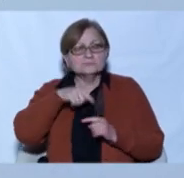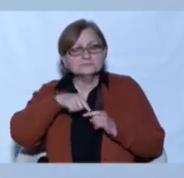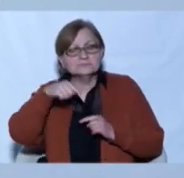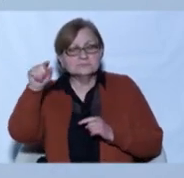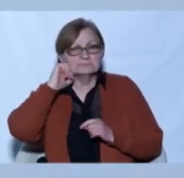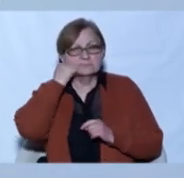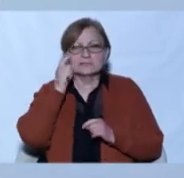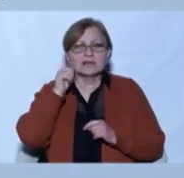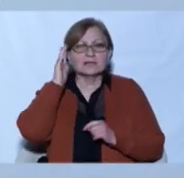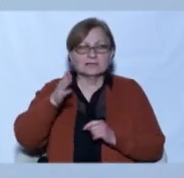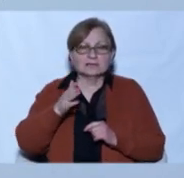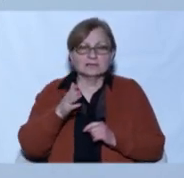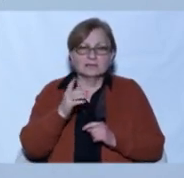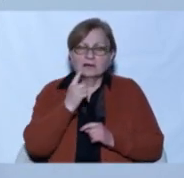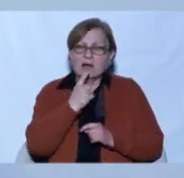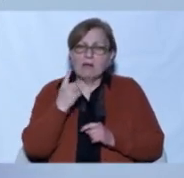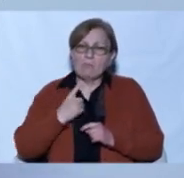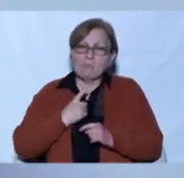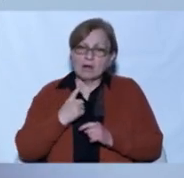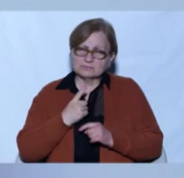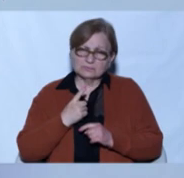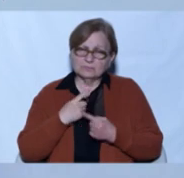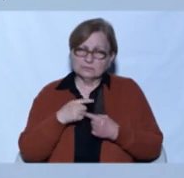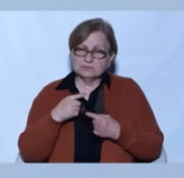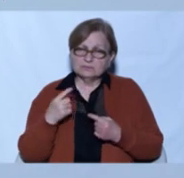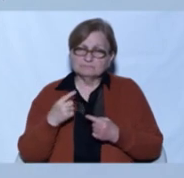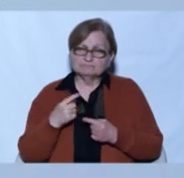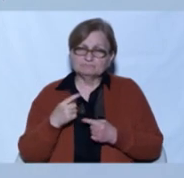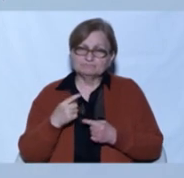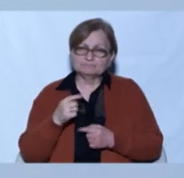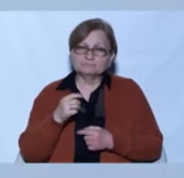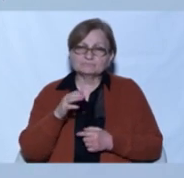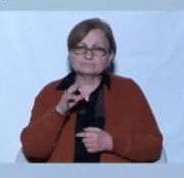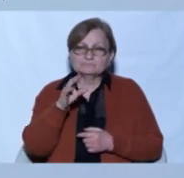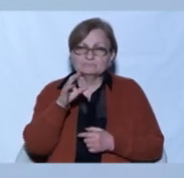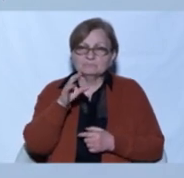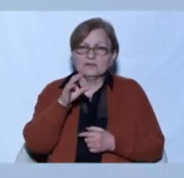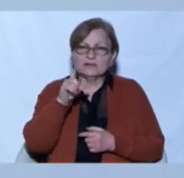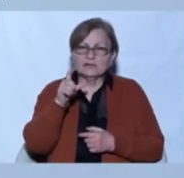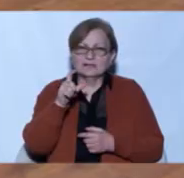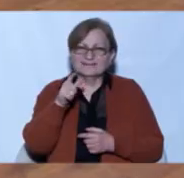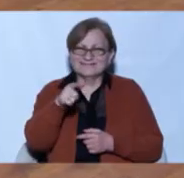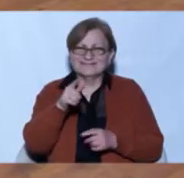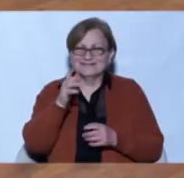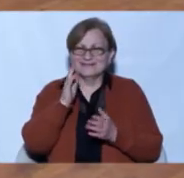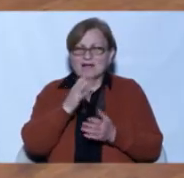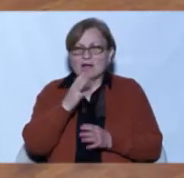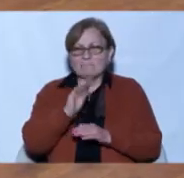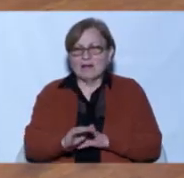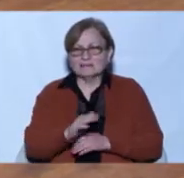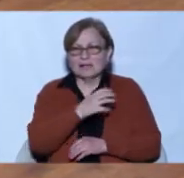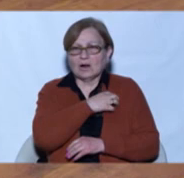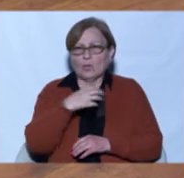მარტოობა სხვადასხვანაირი გაგება სჭირდება. მაგალითად, ანტუან დე სენტ-ეგზიუპერი თავის ცნობილ წიგნში „პატარა